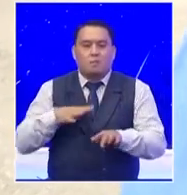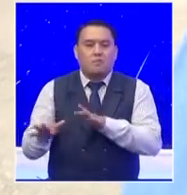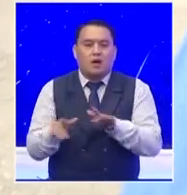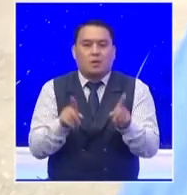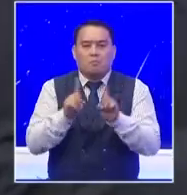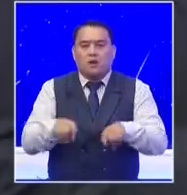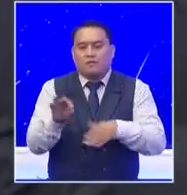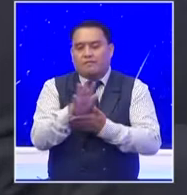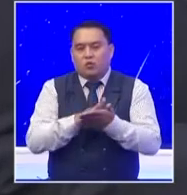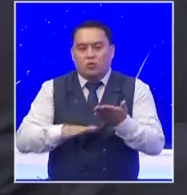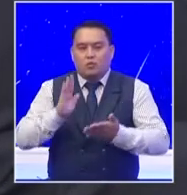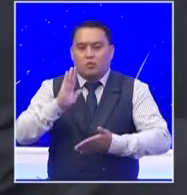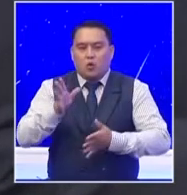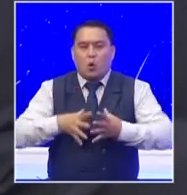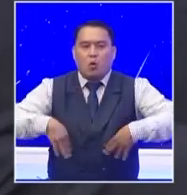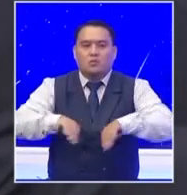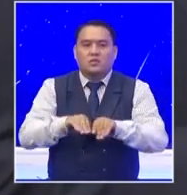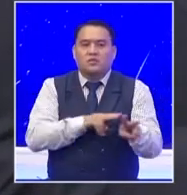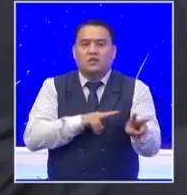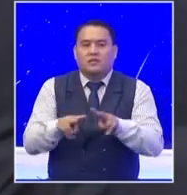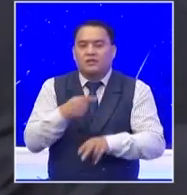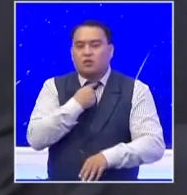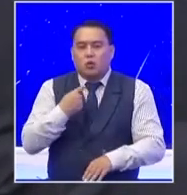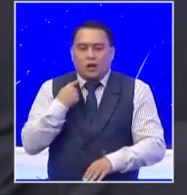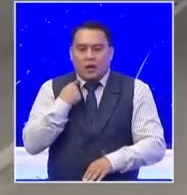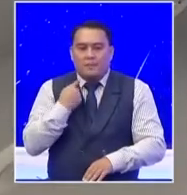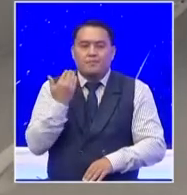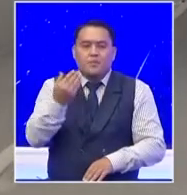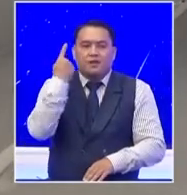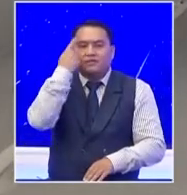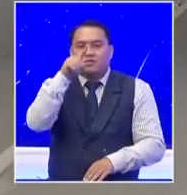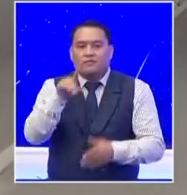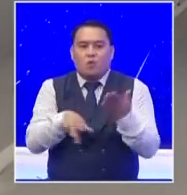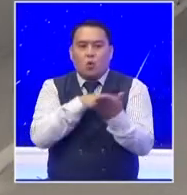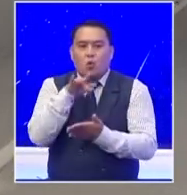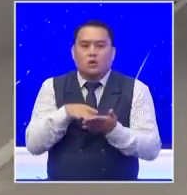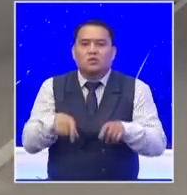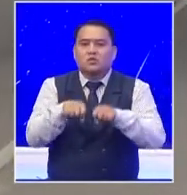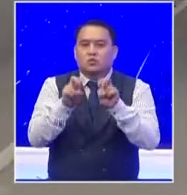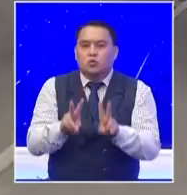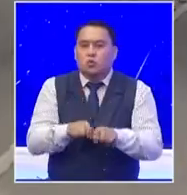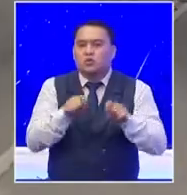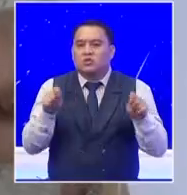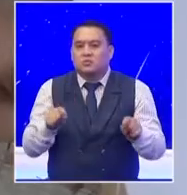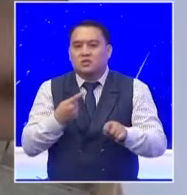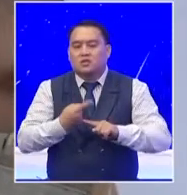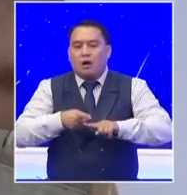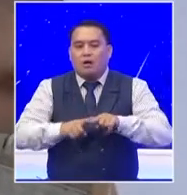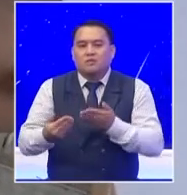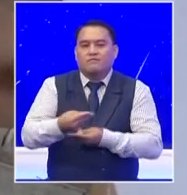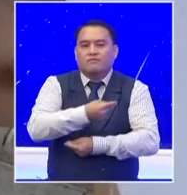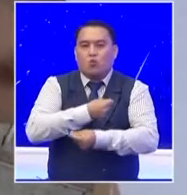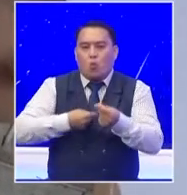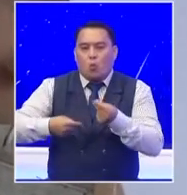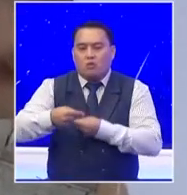мероприятия проводятся и под началом Общественного совета Талдыкургана. По его инициативе в городе создан специальный штаб, занимающийся сбором средств